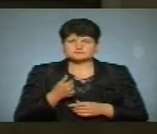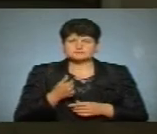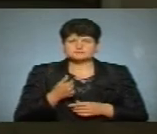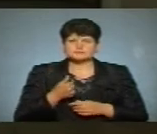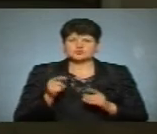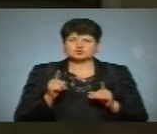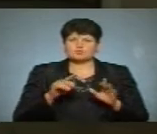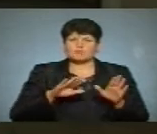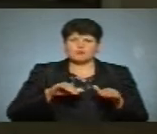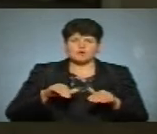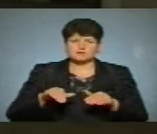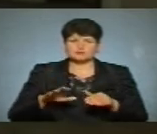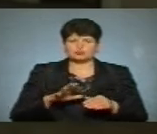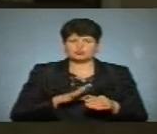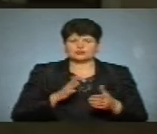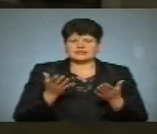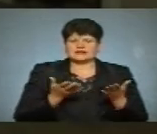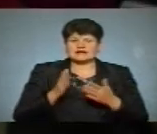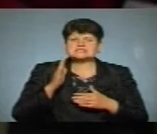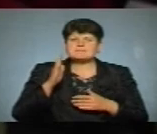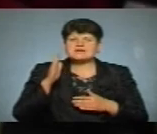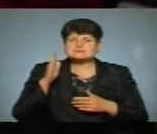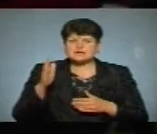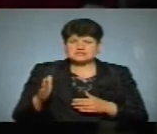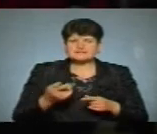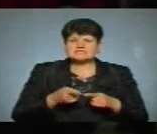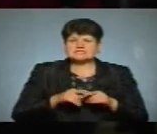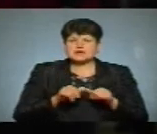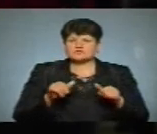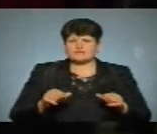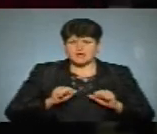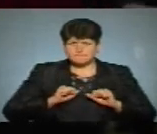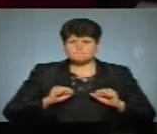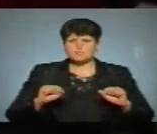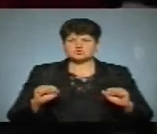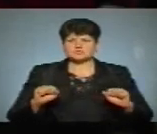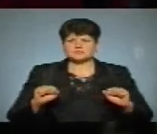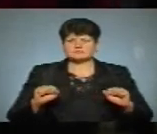щоб потім була якась перспектива. Це розвиває мужність,